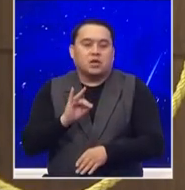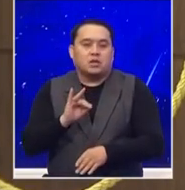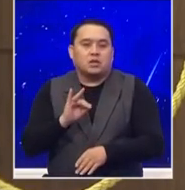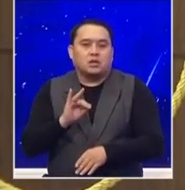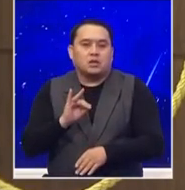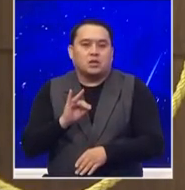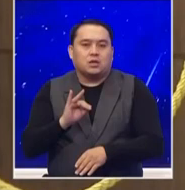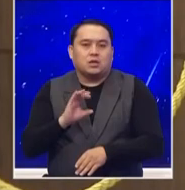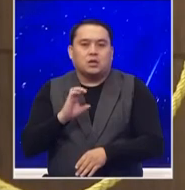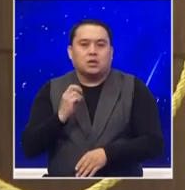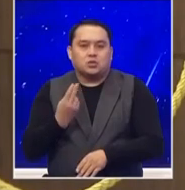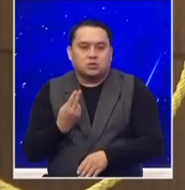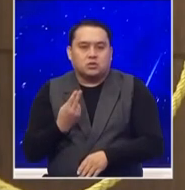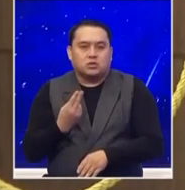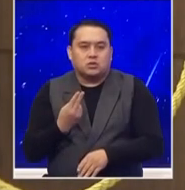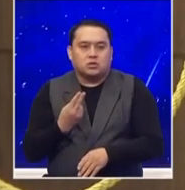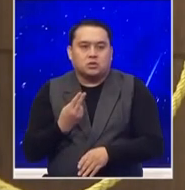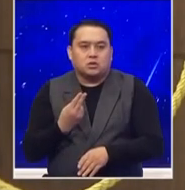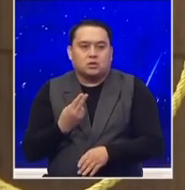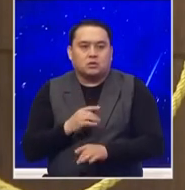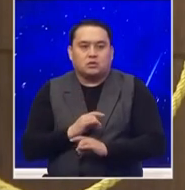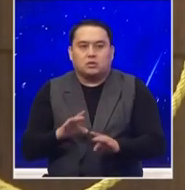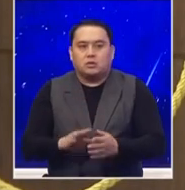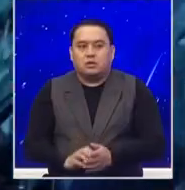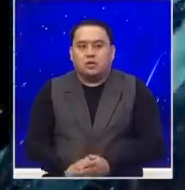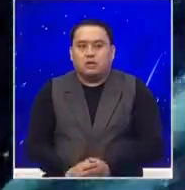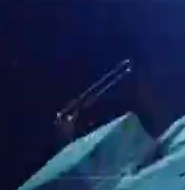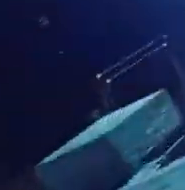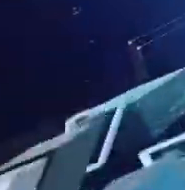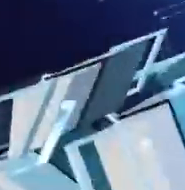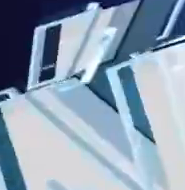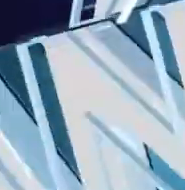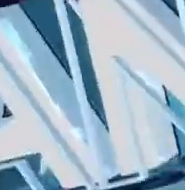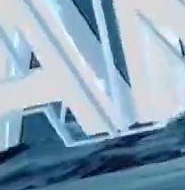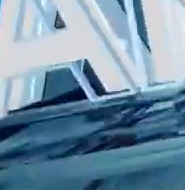бәрі әлеуметтік саланы деп айтуға болады.